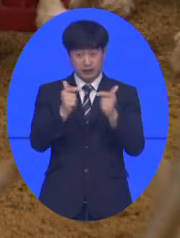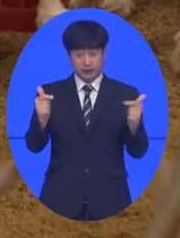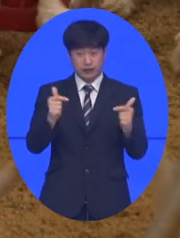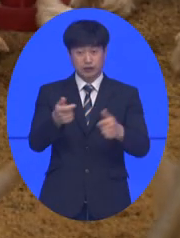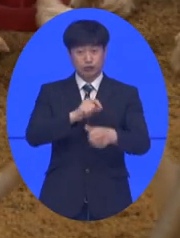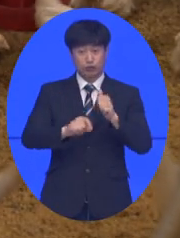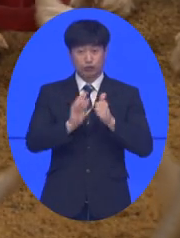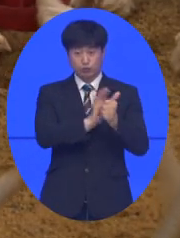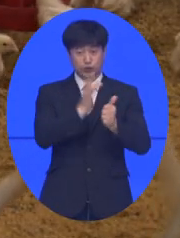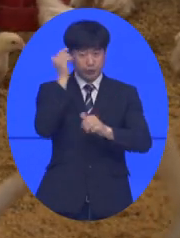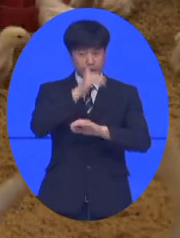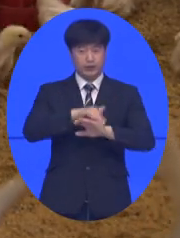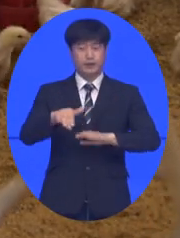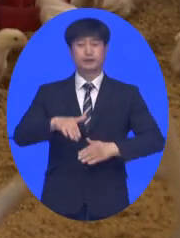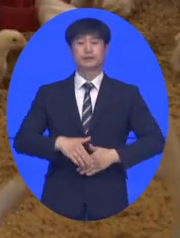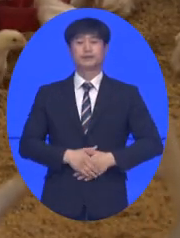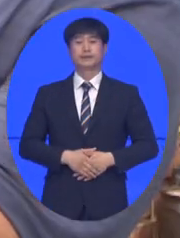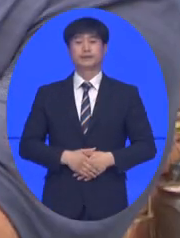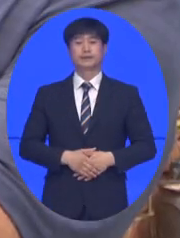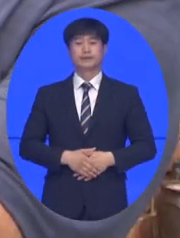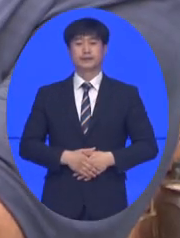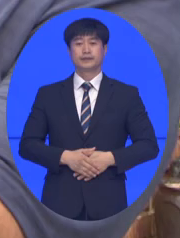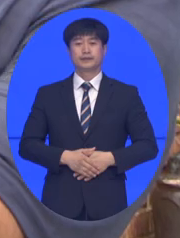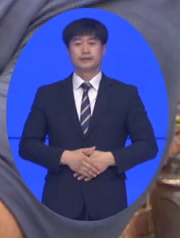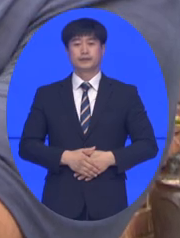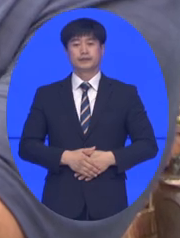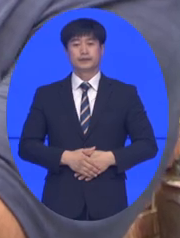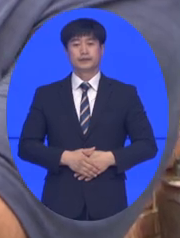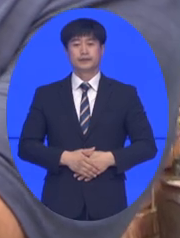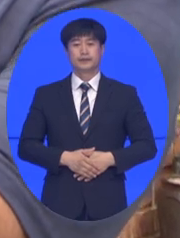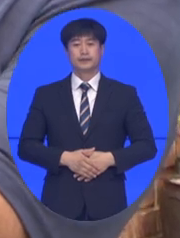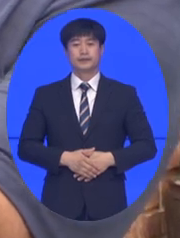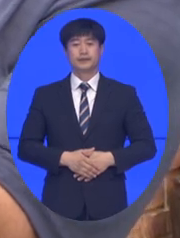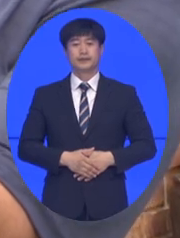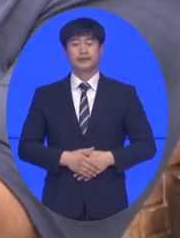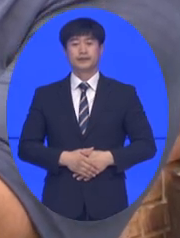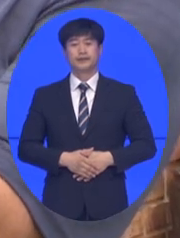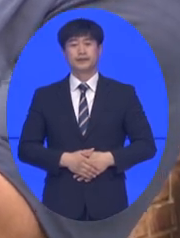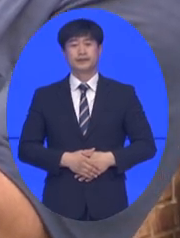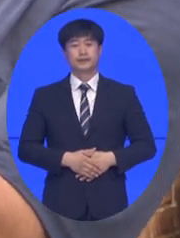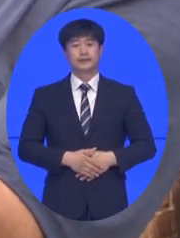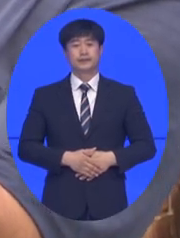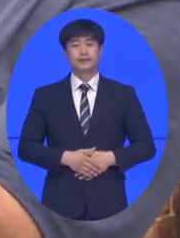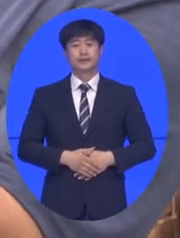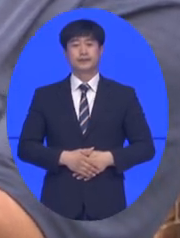적극적인 지원을 펼칠 예정입니다. 경기 GTV 서문영입니다.